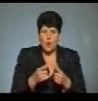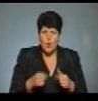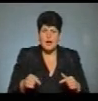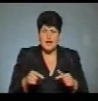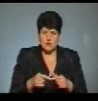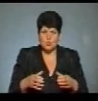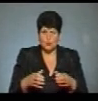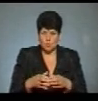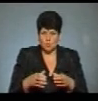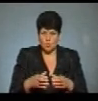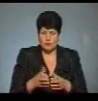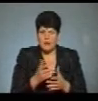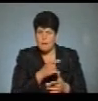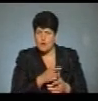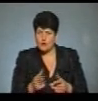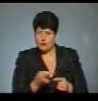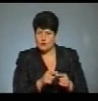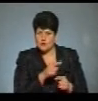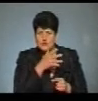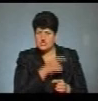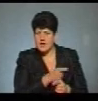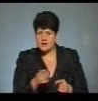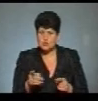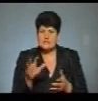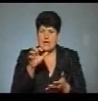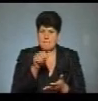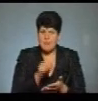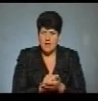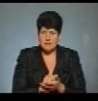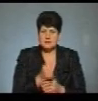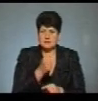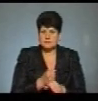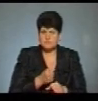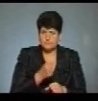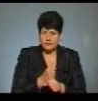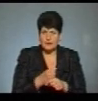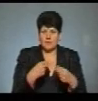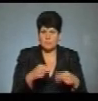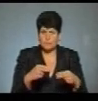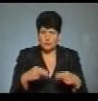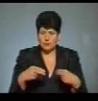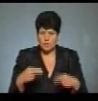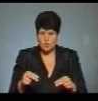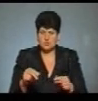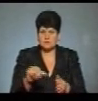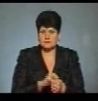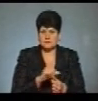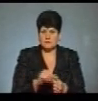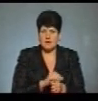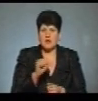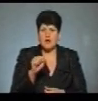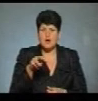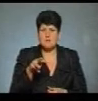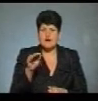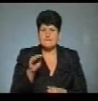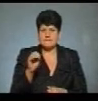організованості, яка протягом весь цього часу займалася виготовленням та збутом психотропної речовини амфетамін